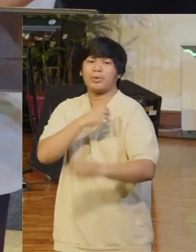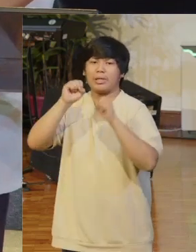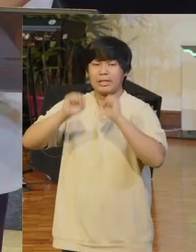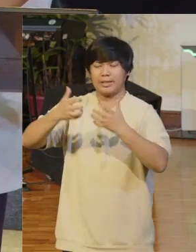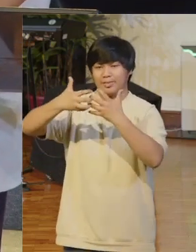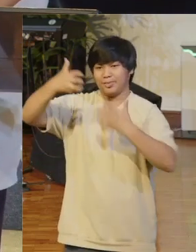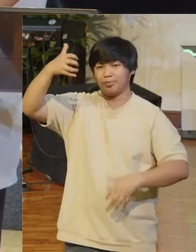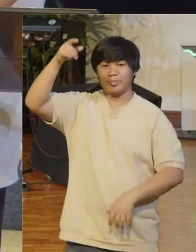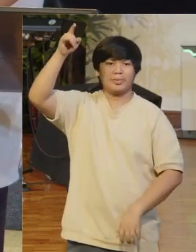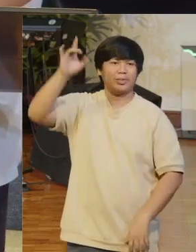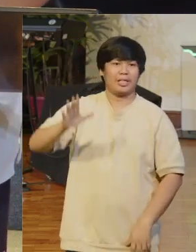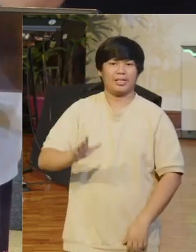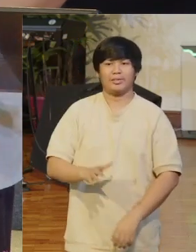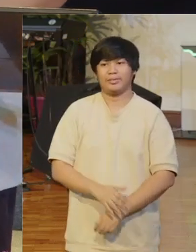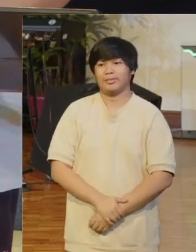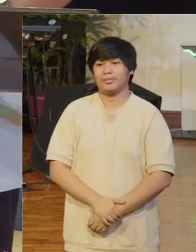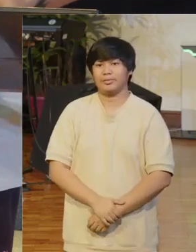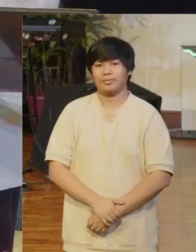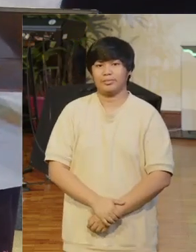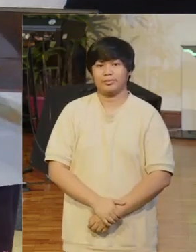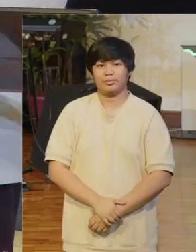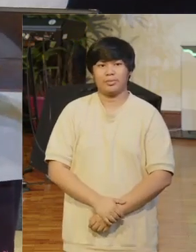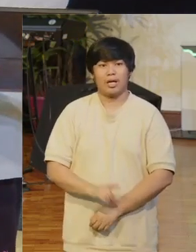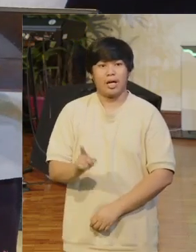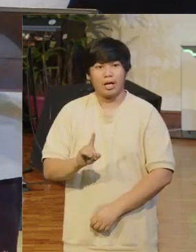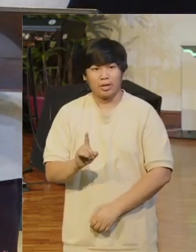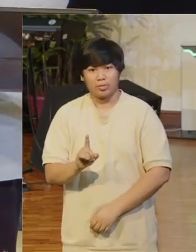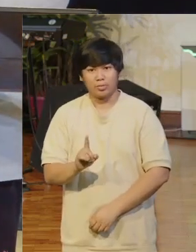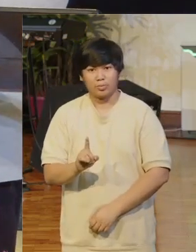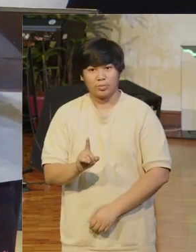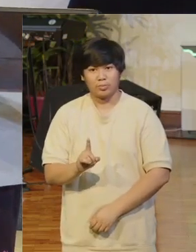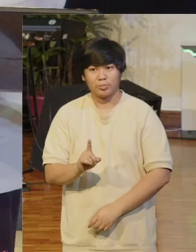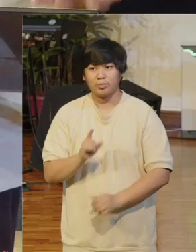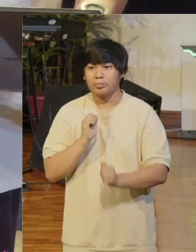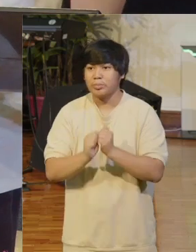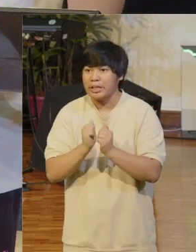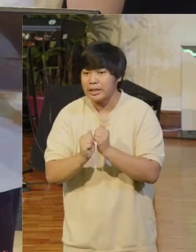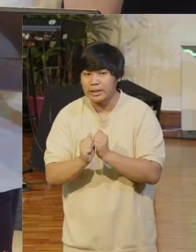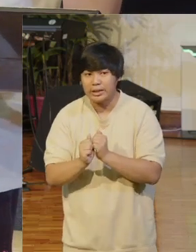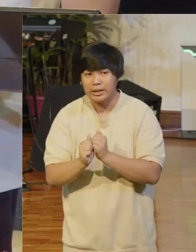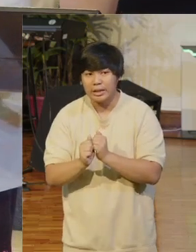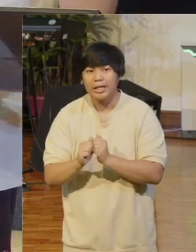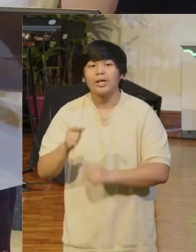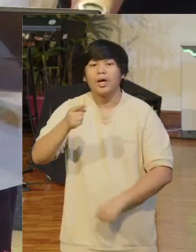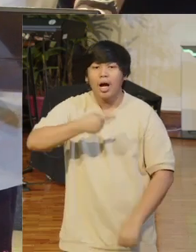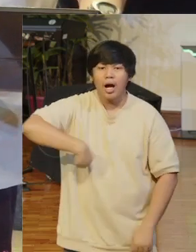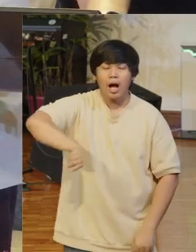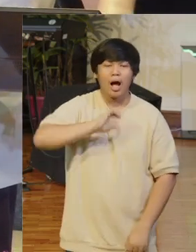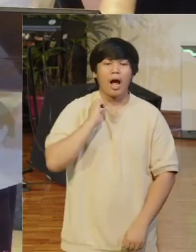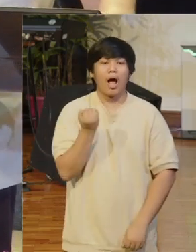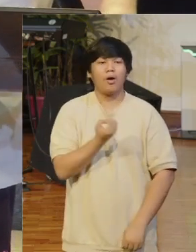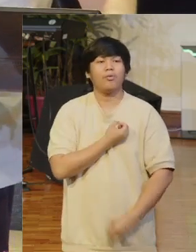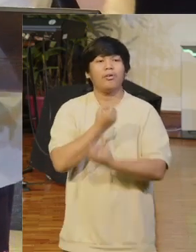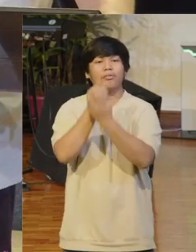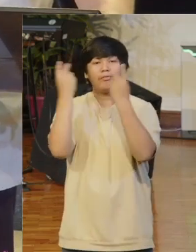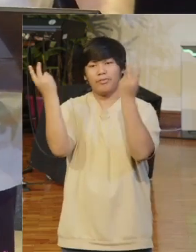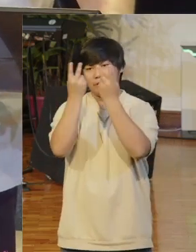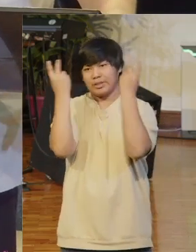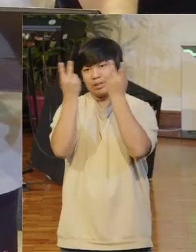Lord. Ang sagot, tiyak na po tayo sa ating tagumpay. Tayo po